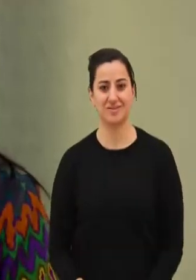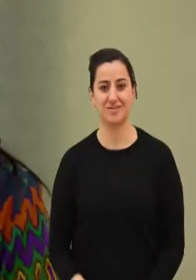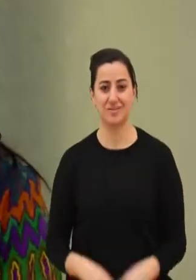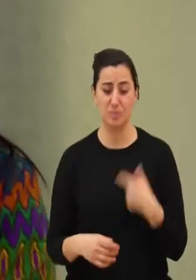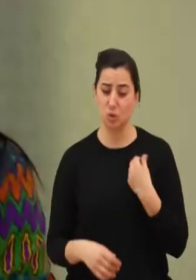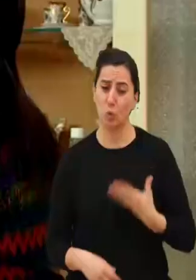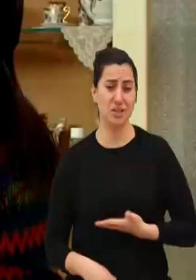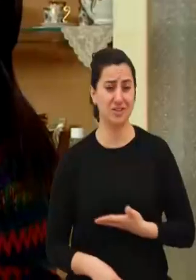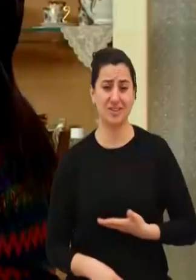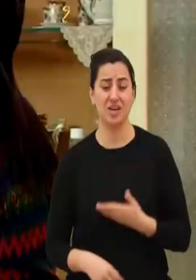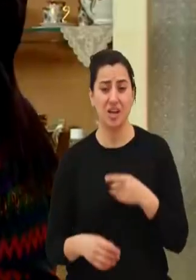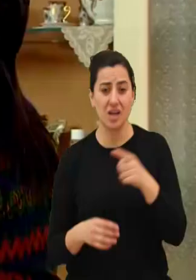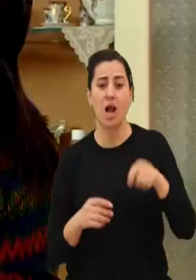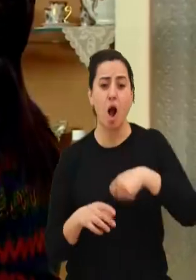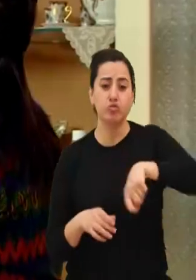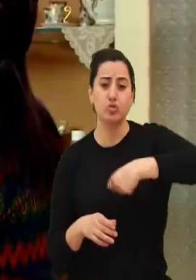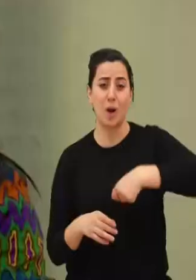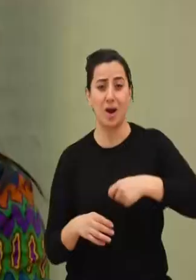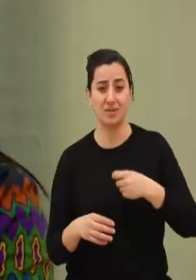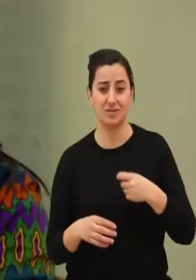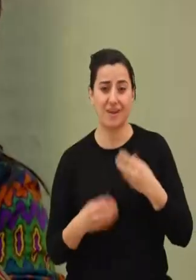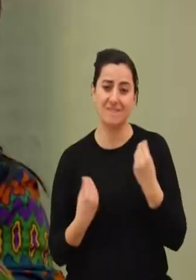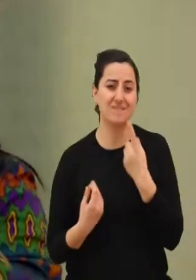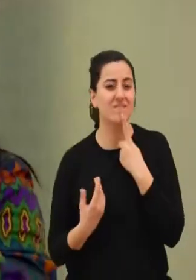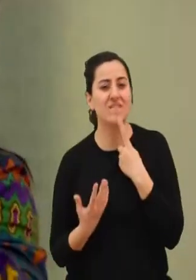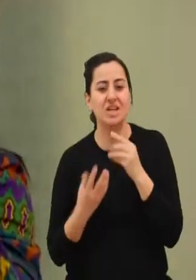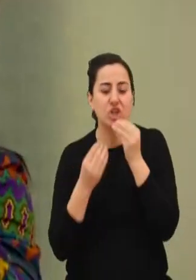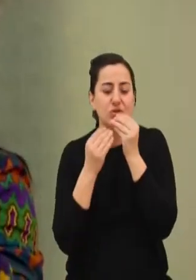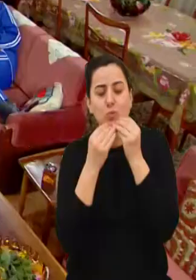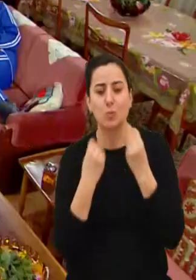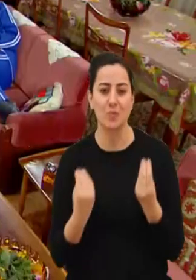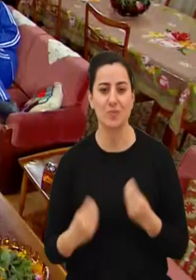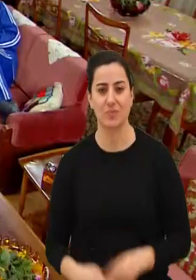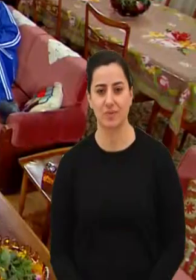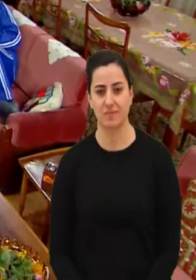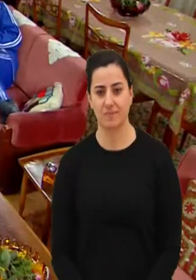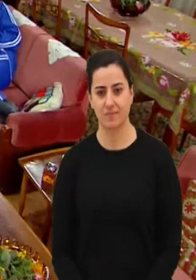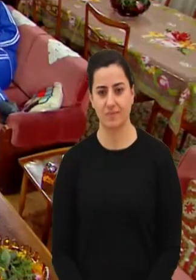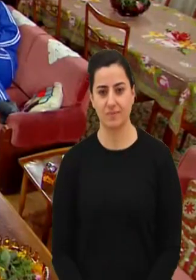Karnım çok acıktı ya. Kavurma olsa da böyle ne güzel olurdu böyle çıtır çıtır yerdik onları.